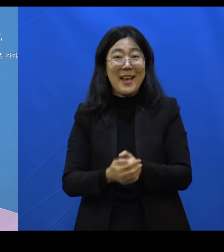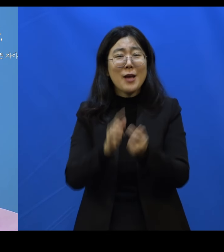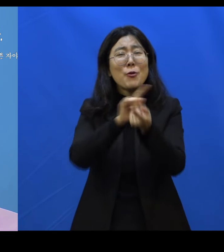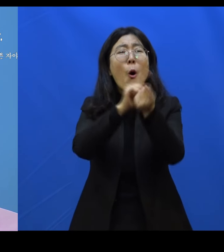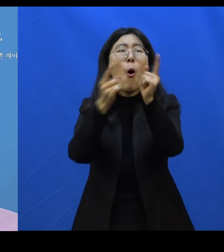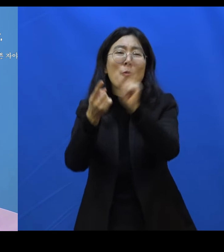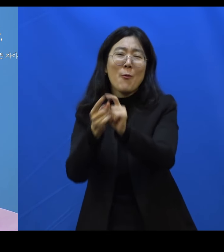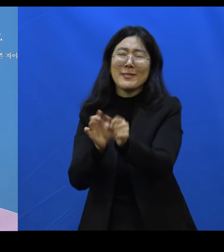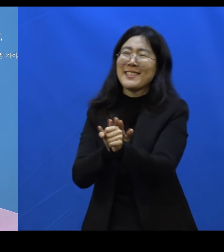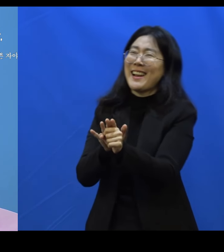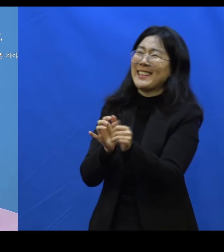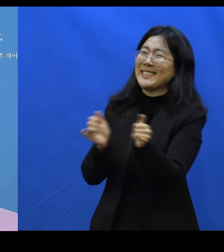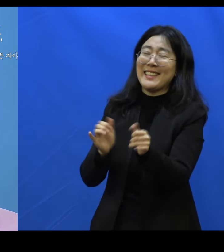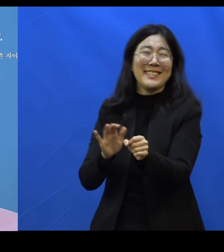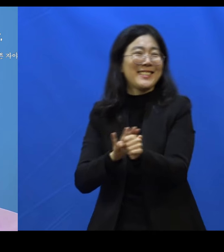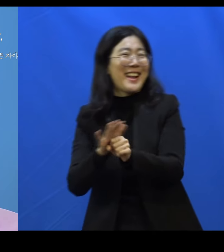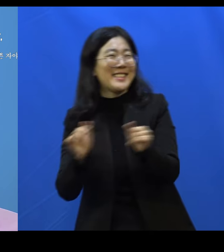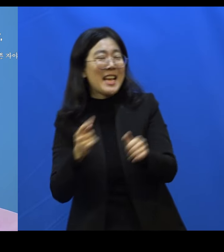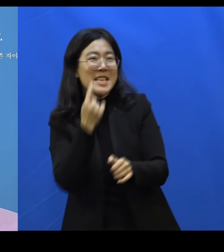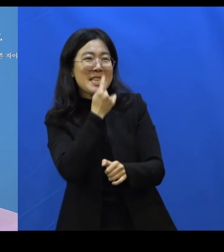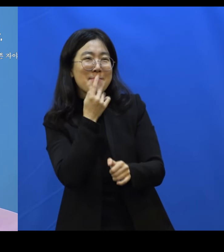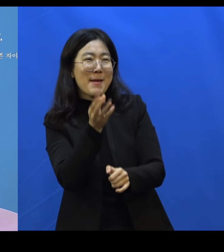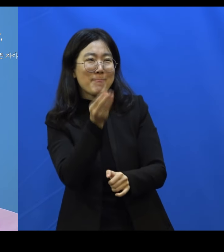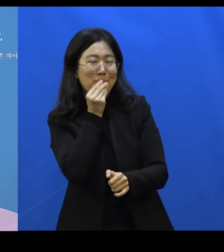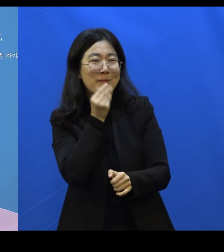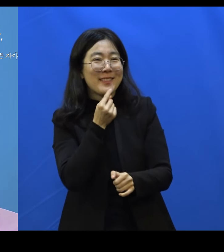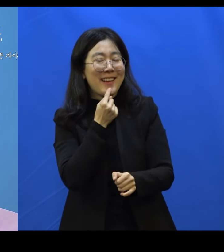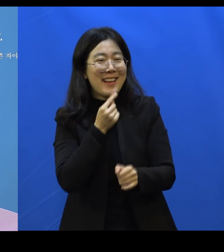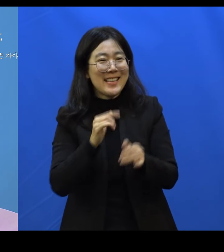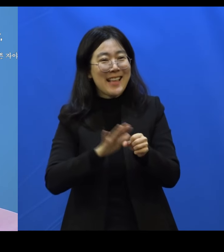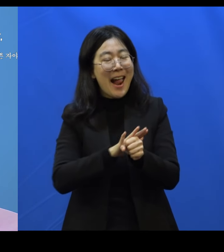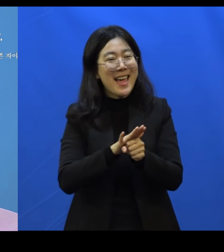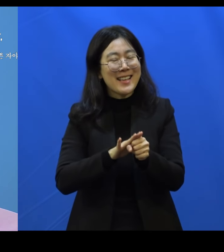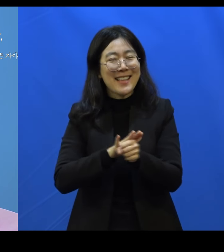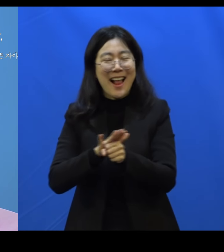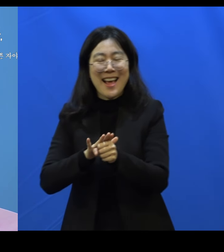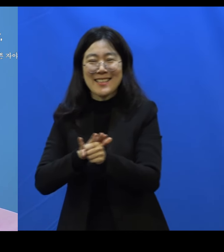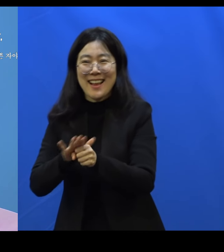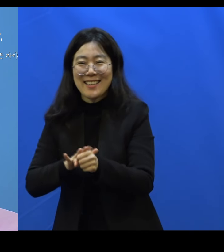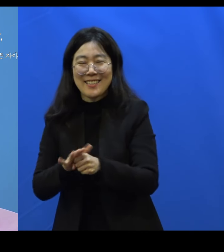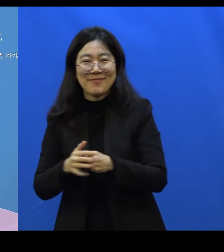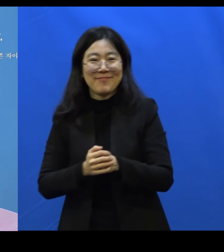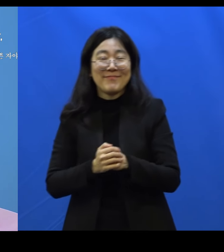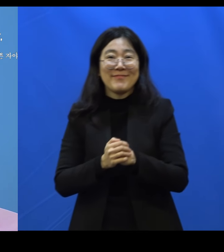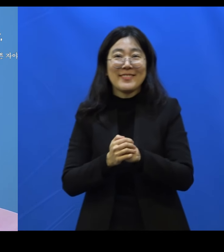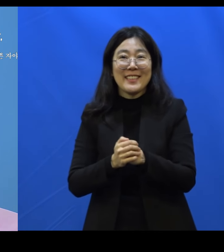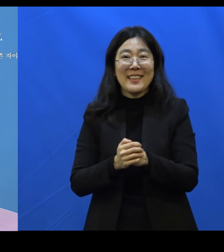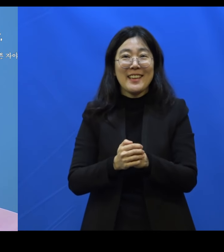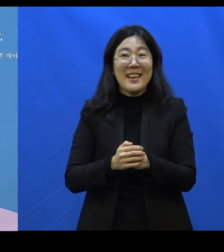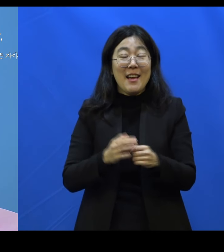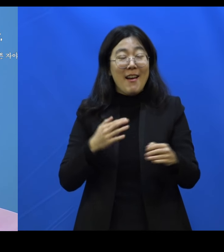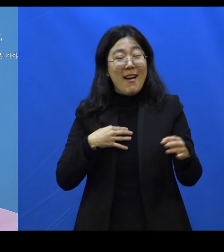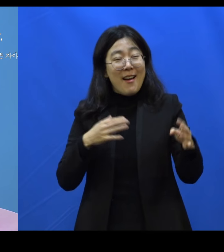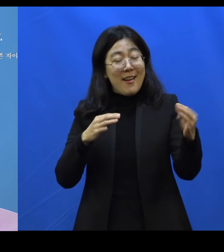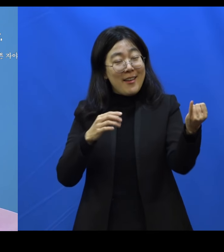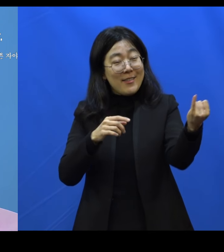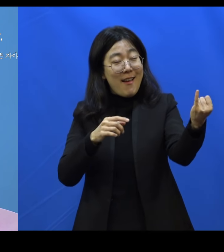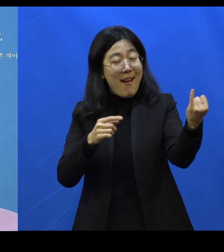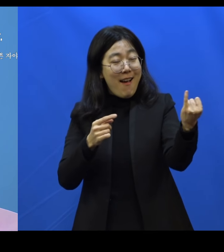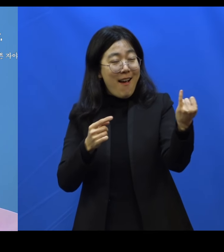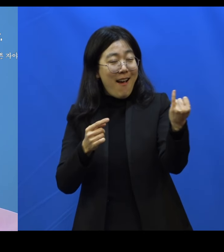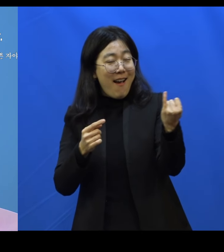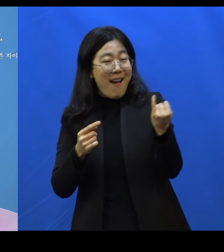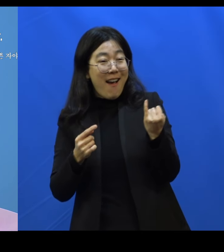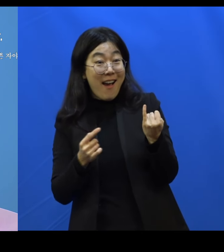부르는 겁니다. 사랑이 입에서 떨어지지 않는 거죠. 자, 사랑하는 이가 이제 그녀에게 다가오는 것을 보면서 이제